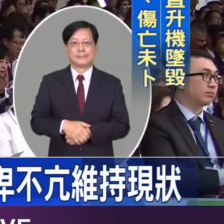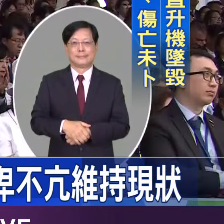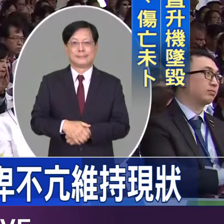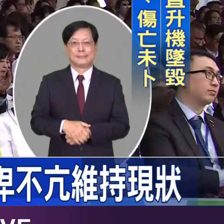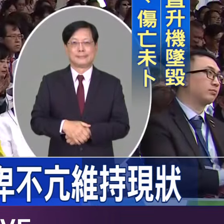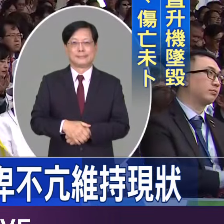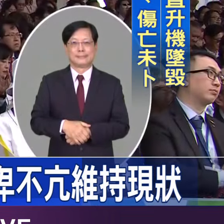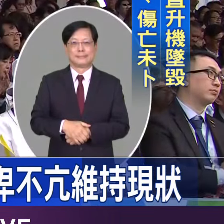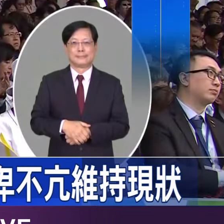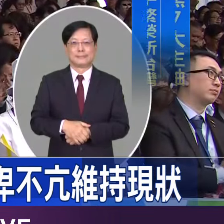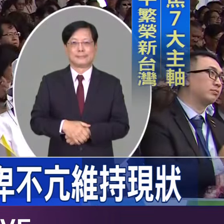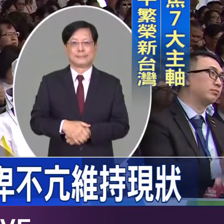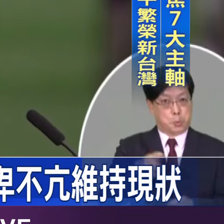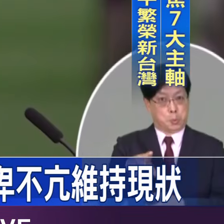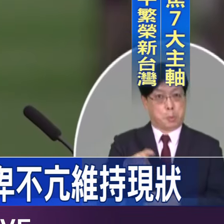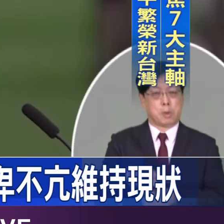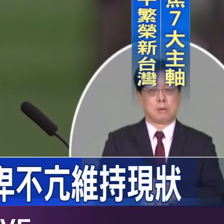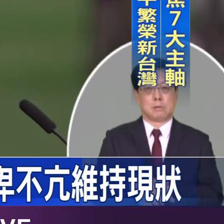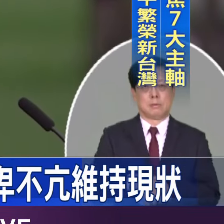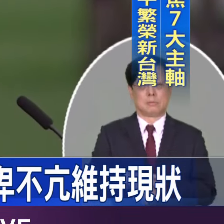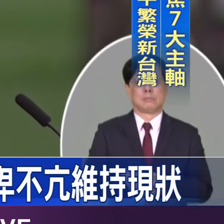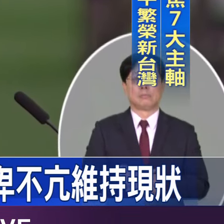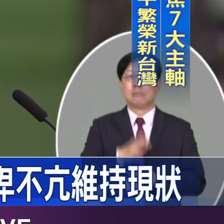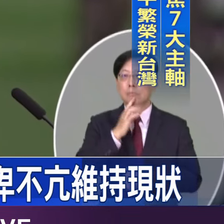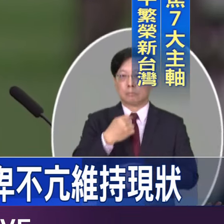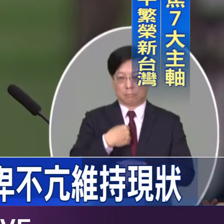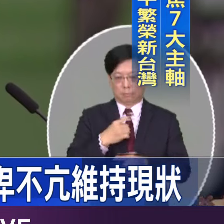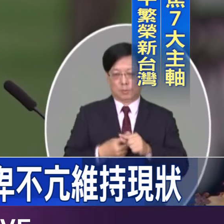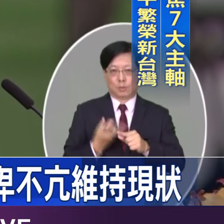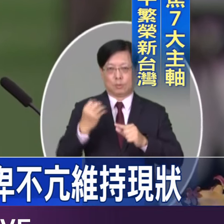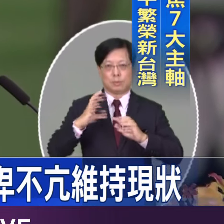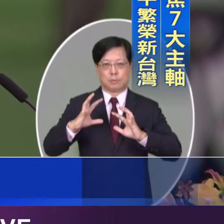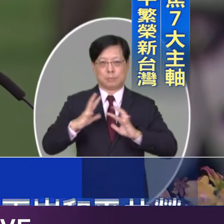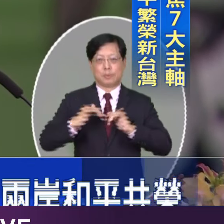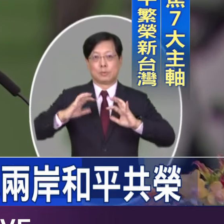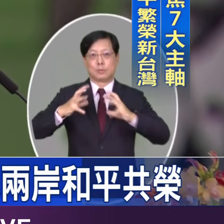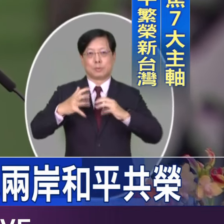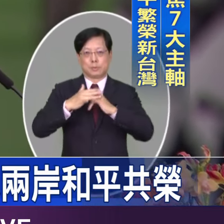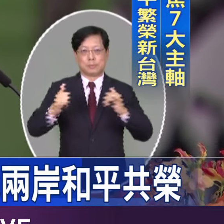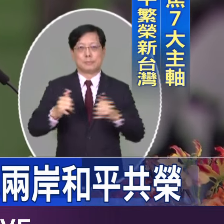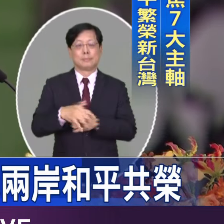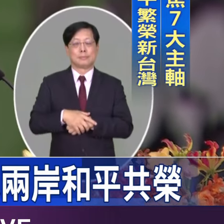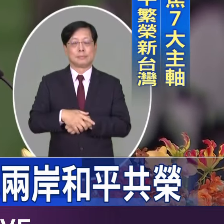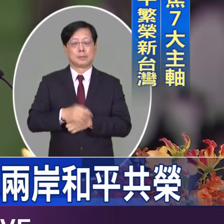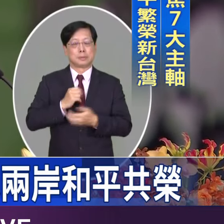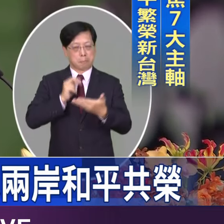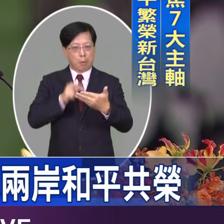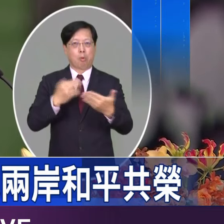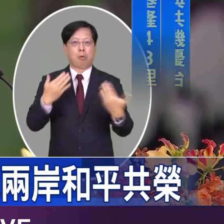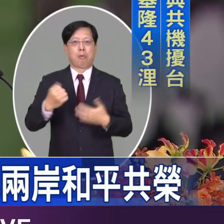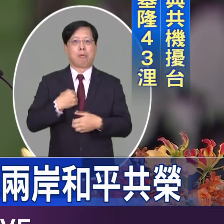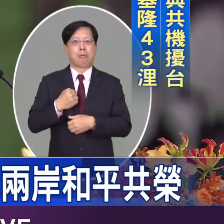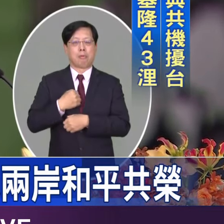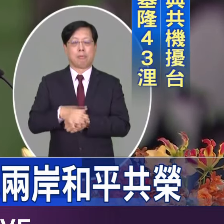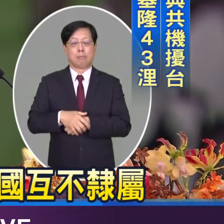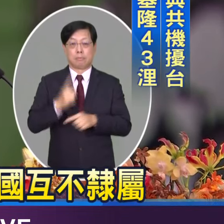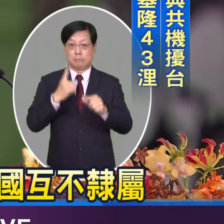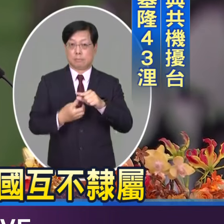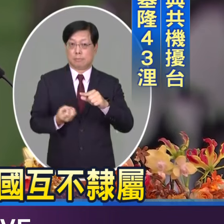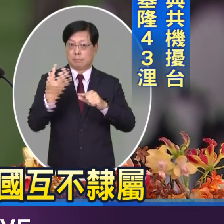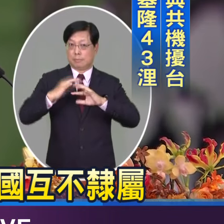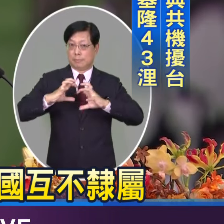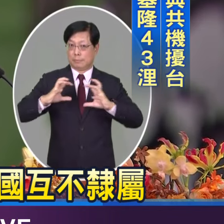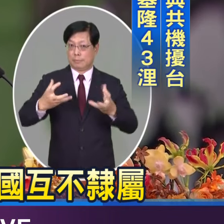和平四大支柱。两岸问题，赖清德重申主权，也向中国大陆释出善意。 中华民